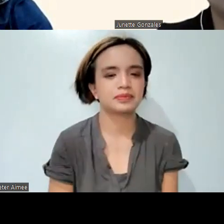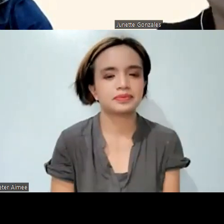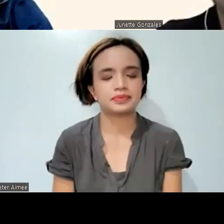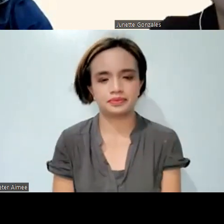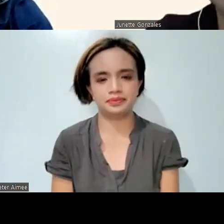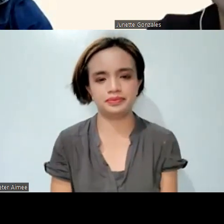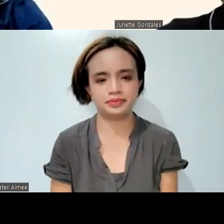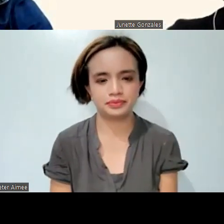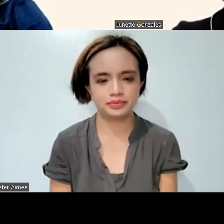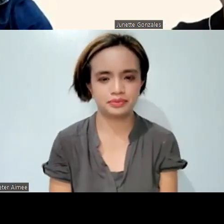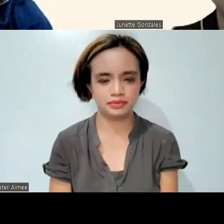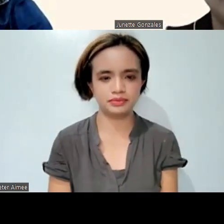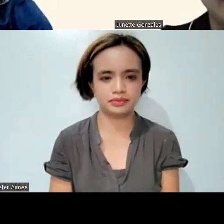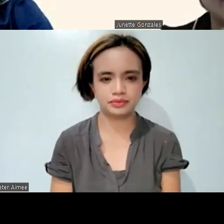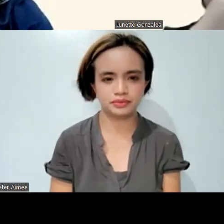Um,